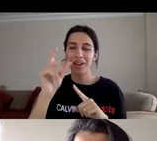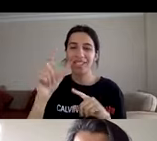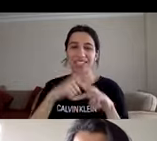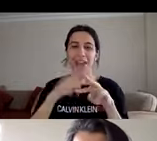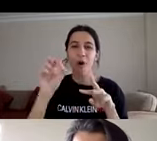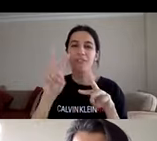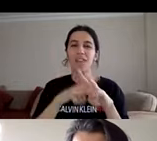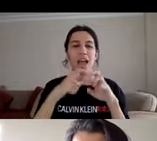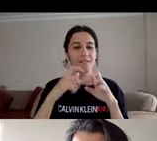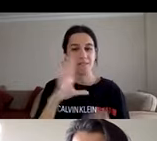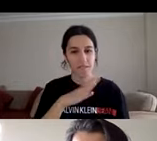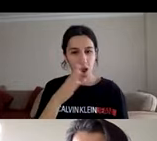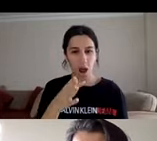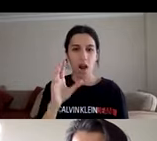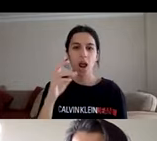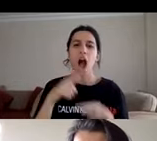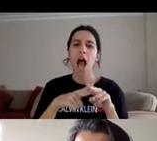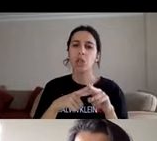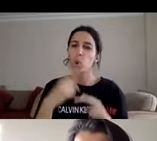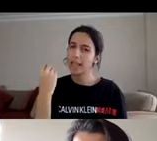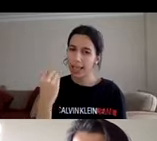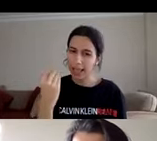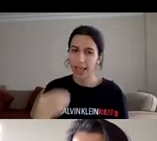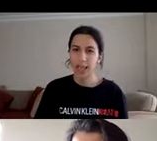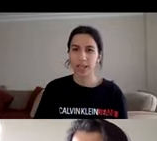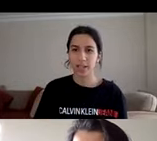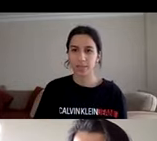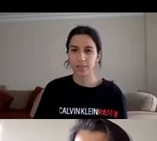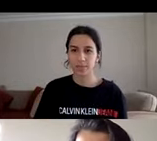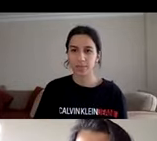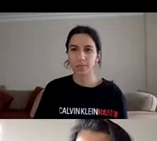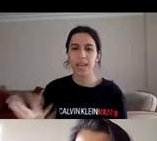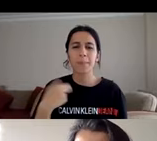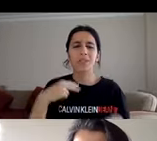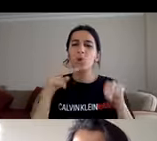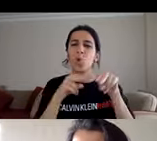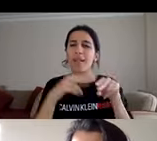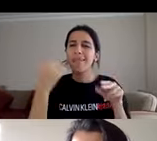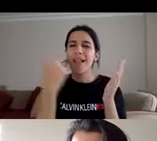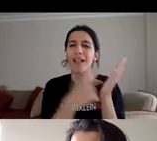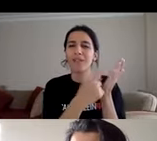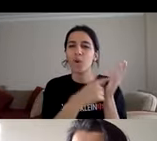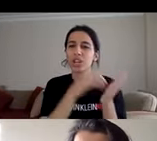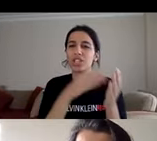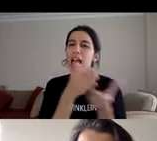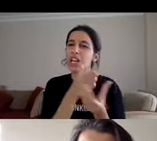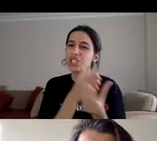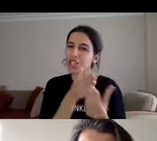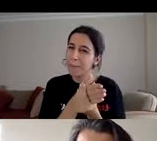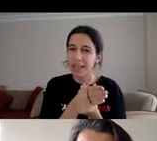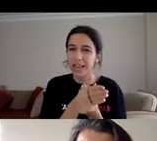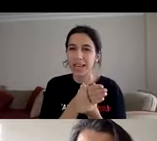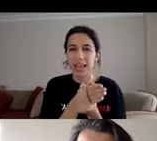Android tarafında oldukça iyi çalışıyor. Aslında halihazırda kullandığımız cihazların içindeki erişilebilir, yazılım seviyesindeki